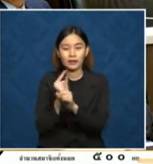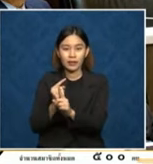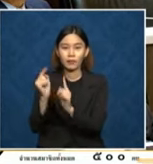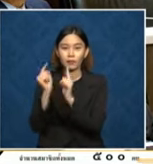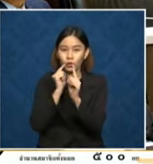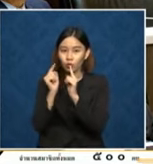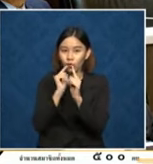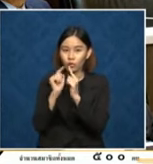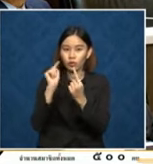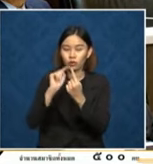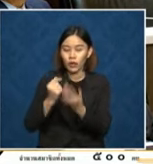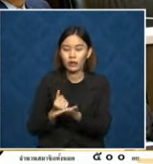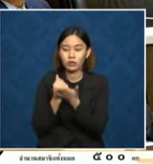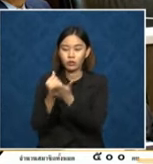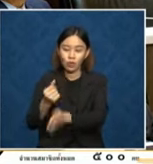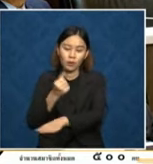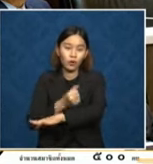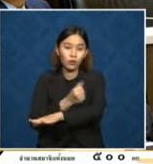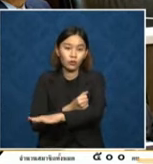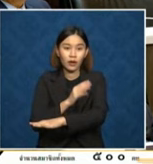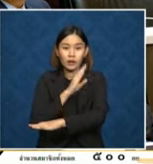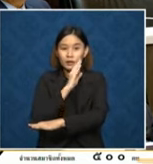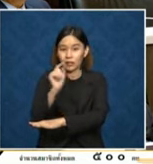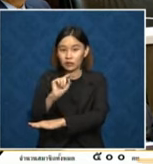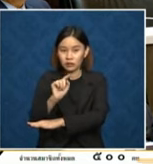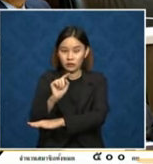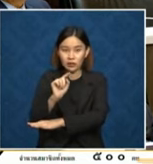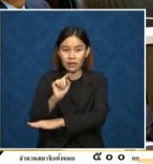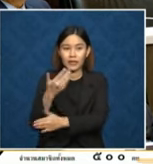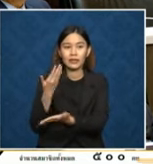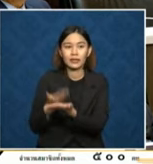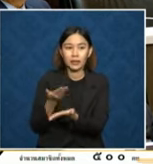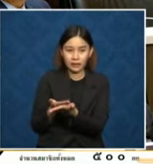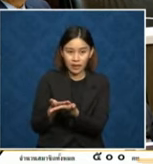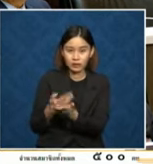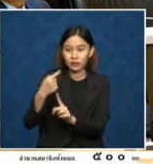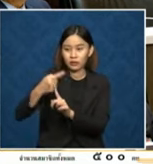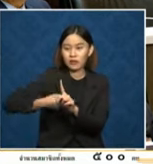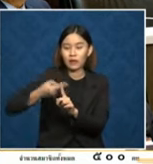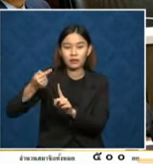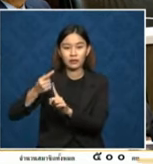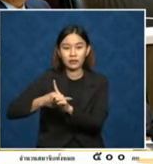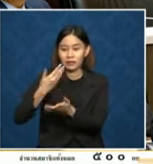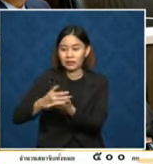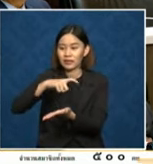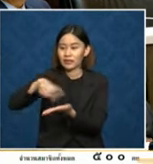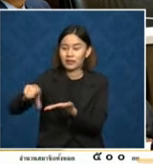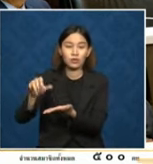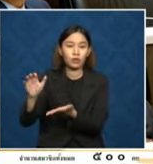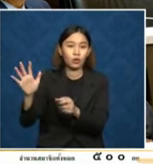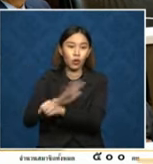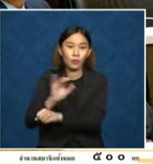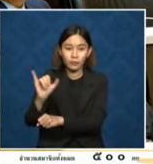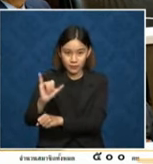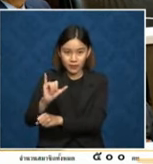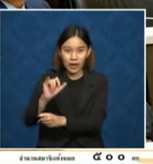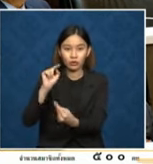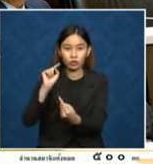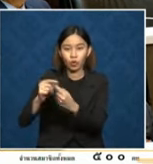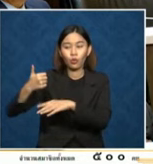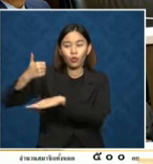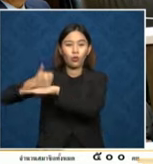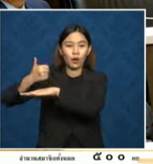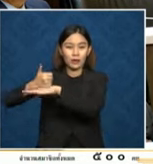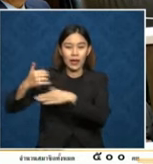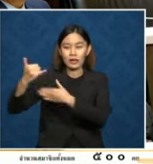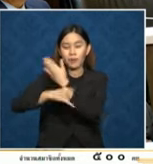านงานช่วยเหลือลูกจ้างในกรณีที่มีเงินเดือนค้างจ่ายและเงินสะสมที่ลูกจ้างยังไม่ได้รับจากนายจ้าง